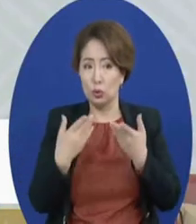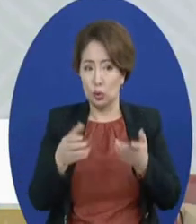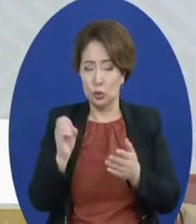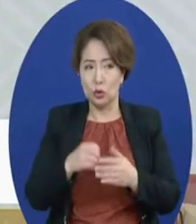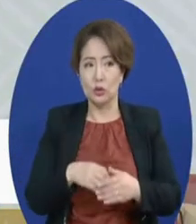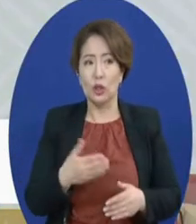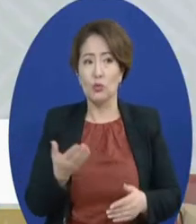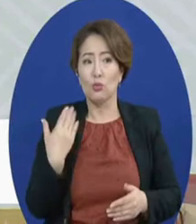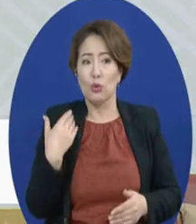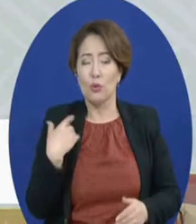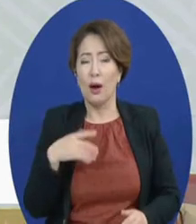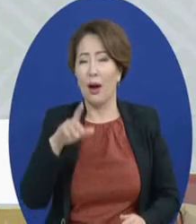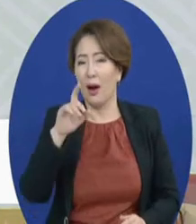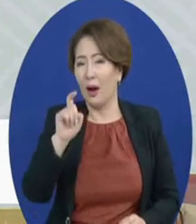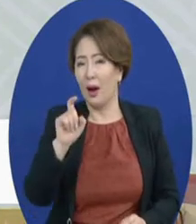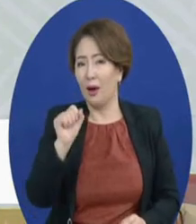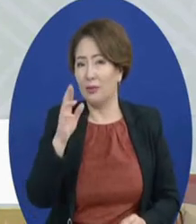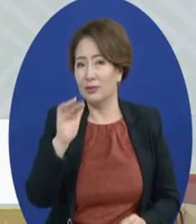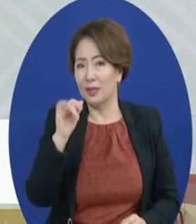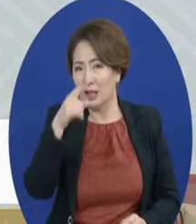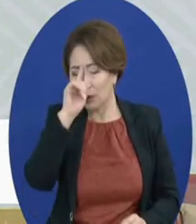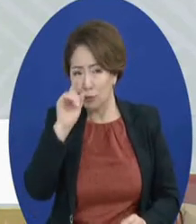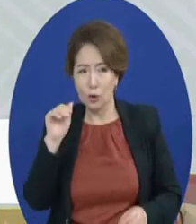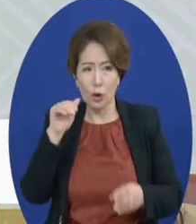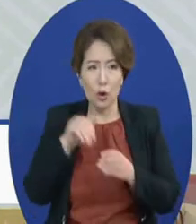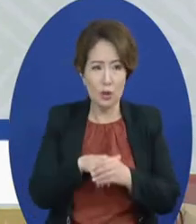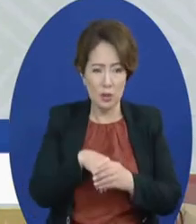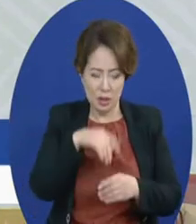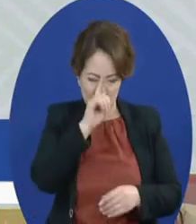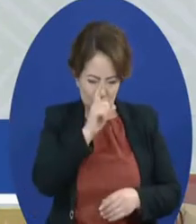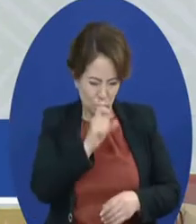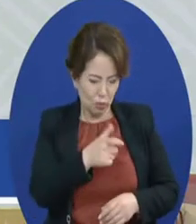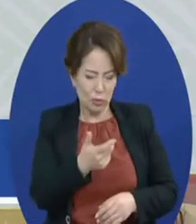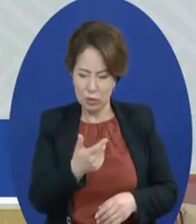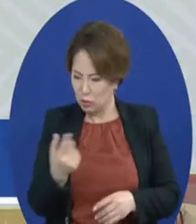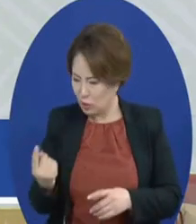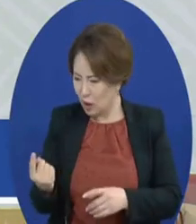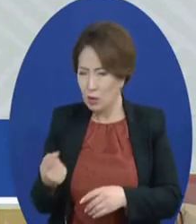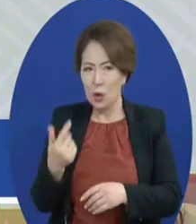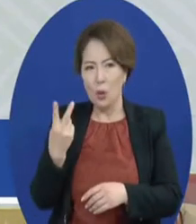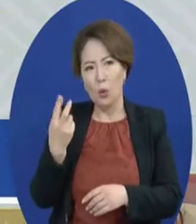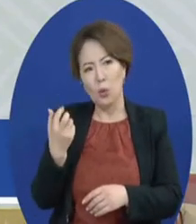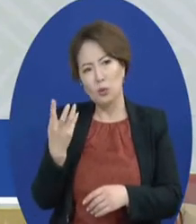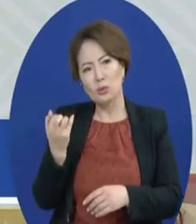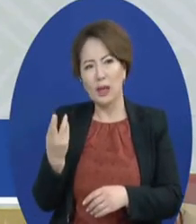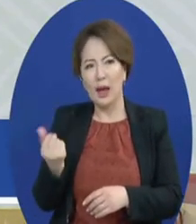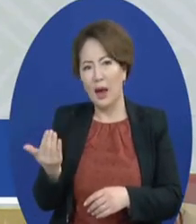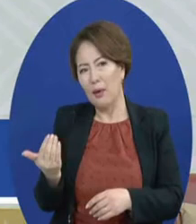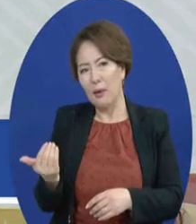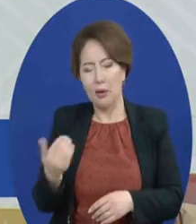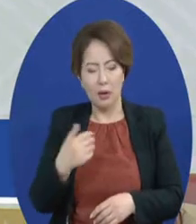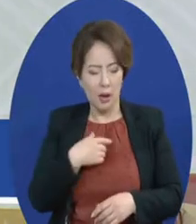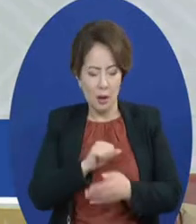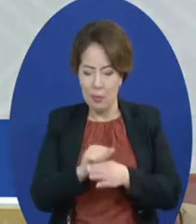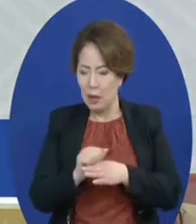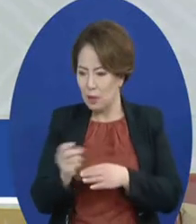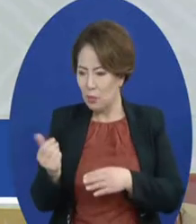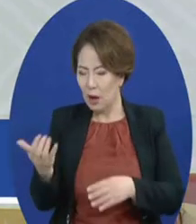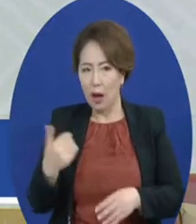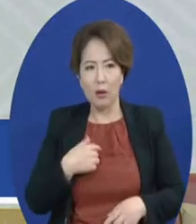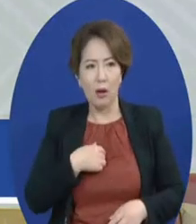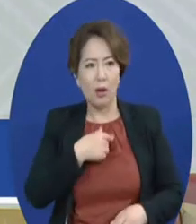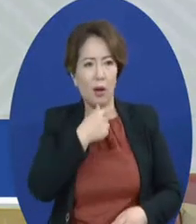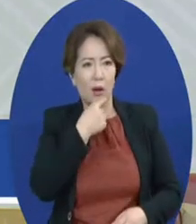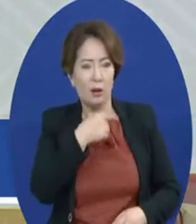дээр хавдрын эмнэлэг дээр гарсан хагалгаанд орохынхаа өмнө тухайн эмч нэг өвчтнөөс одоо 3-4 сая төгрөг нэгтэг бэлнэр мөнгөний